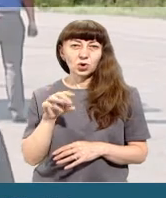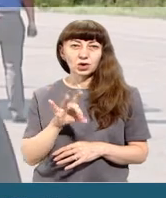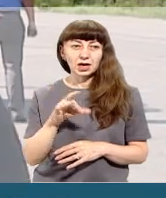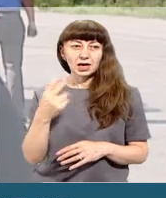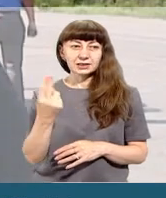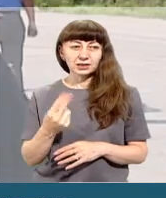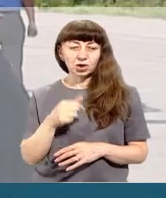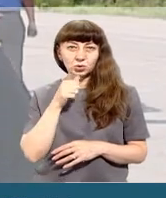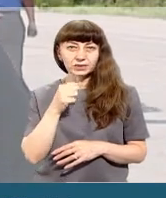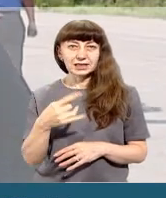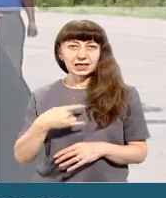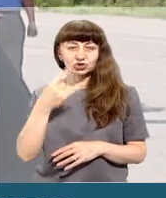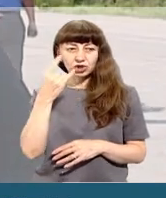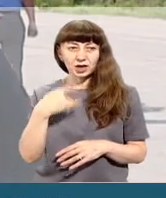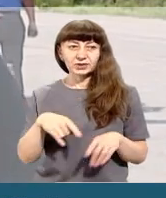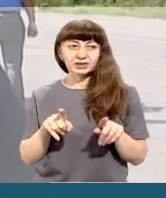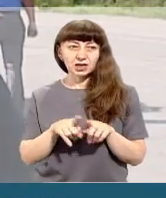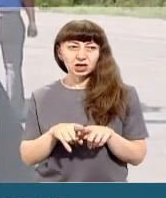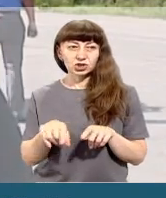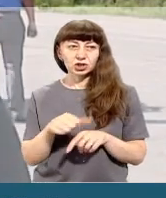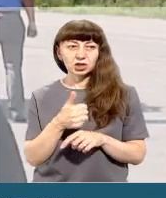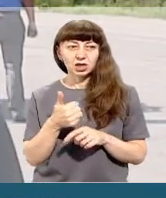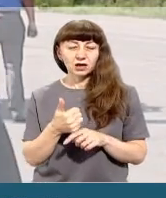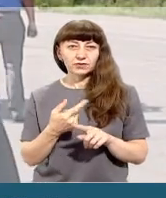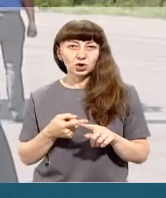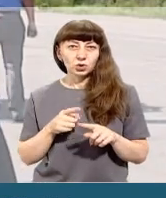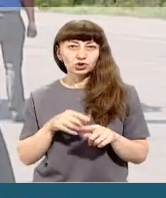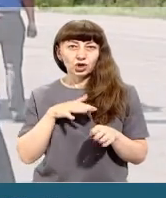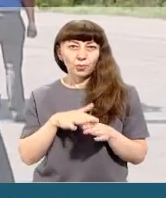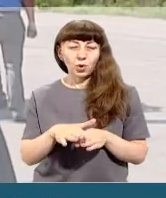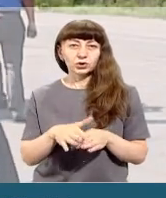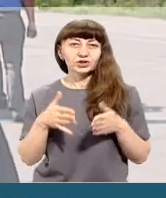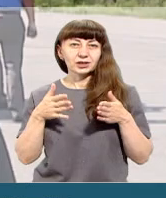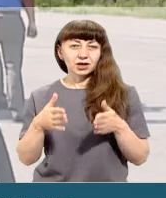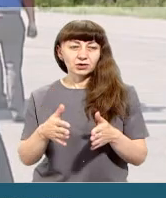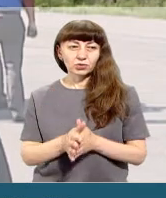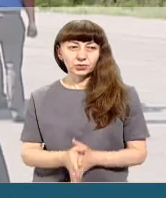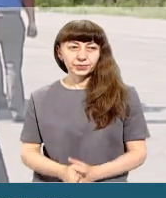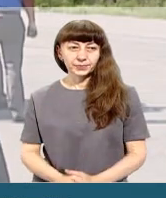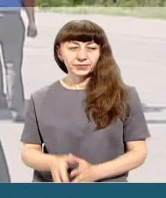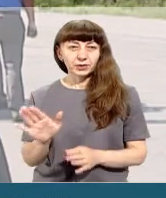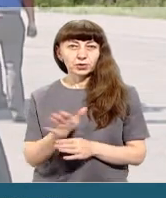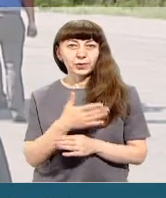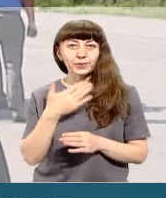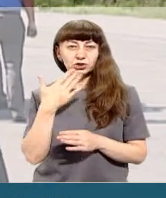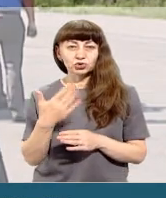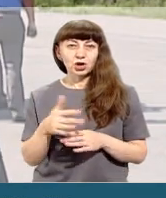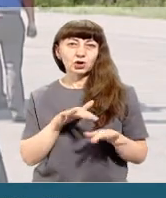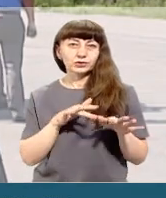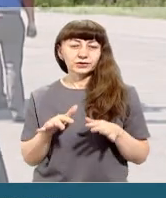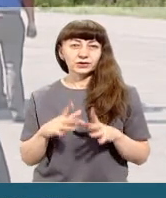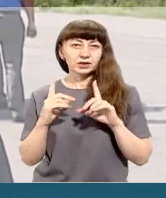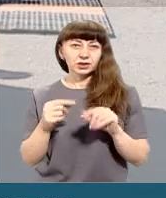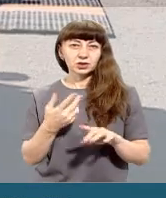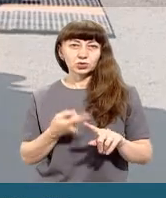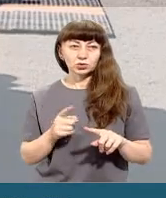Астана-Кустанай-Челябинск, она тоже является основной интенсивной трассой, так как здесь международный коридор, ездит очень много